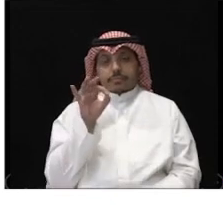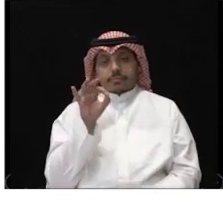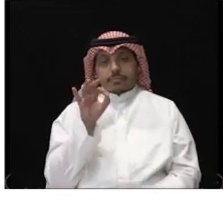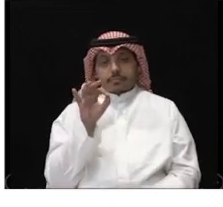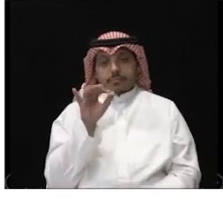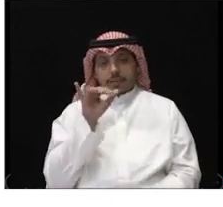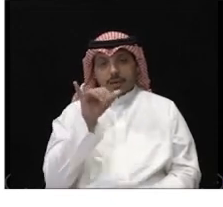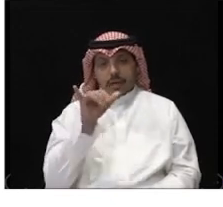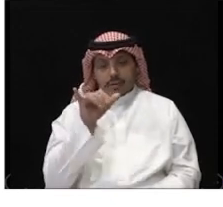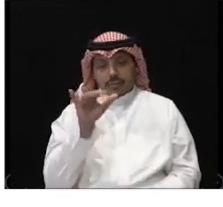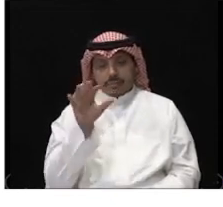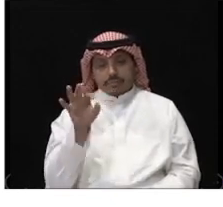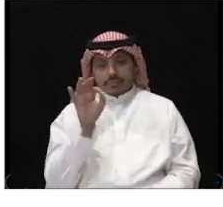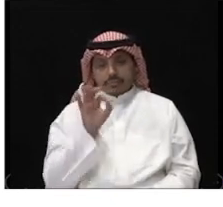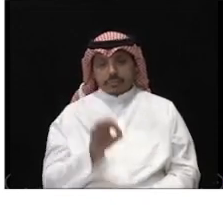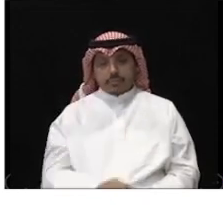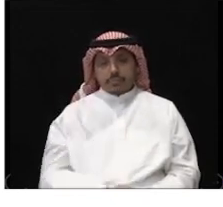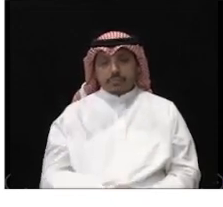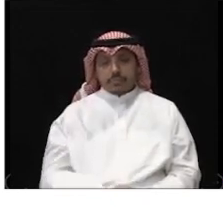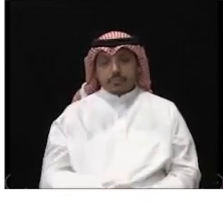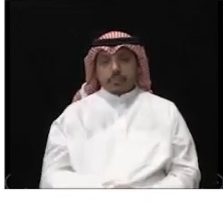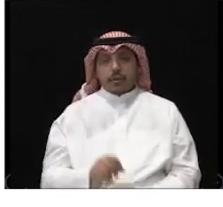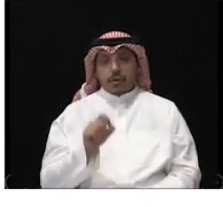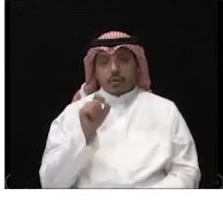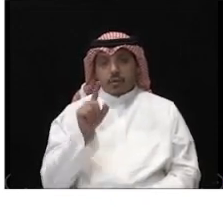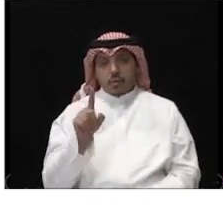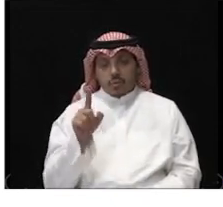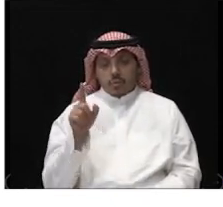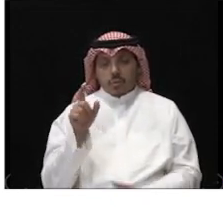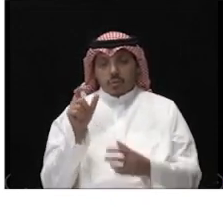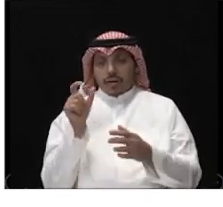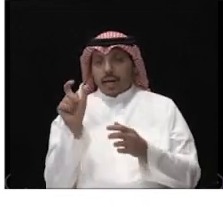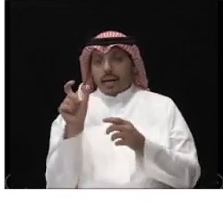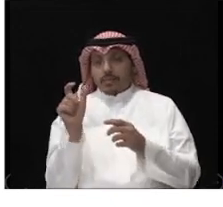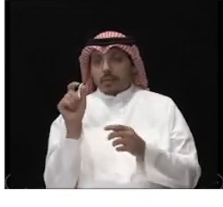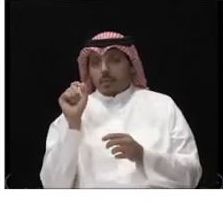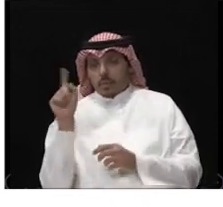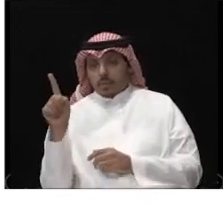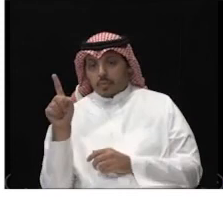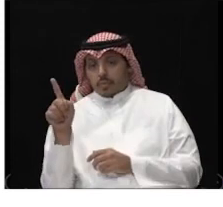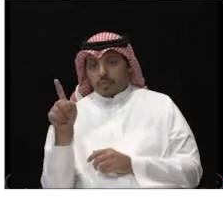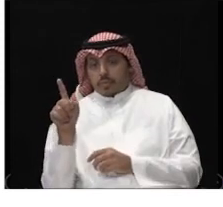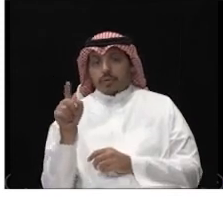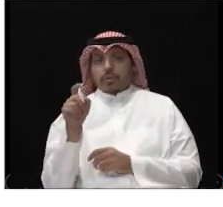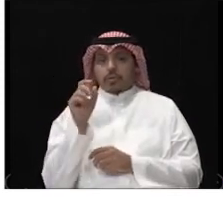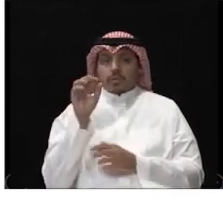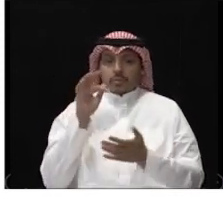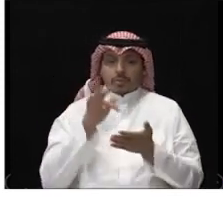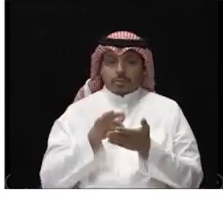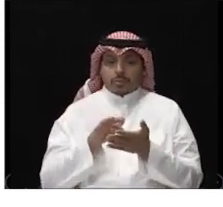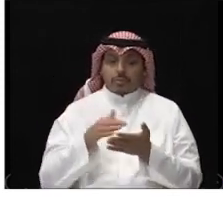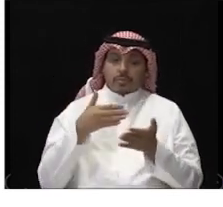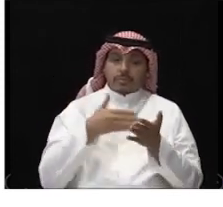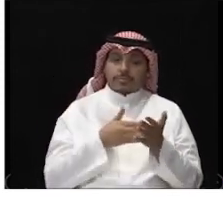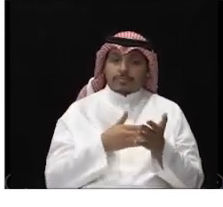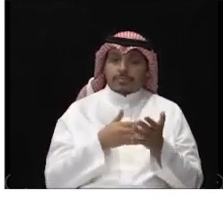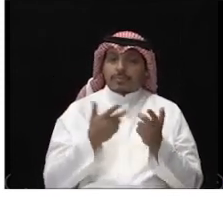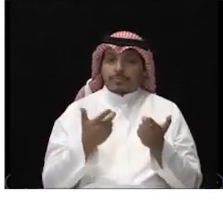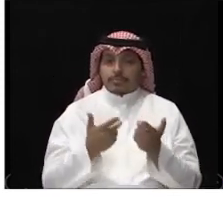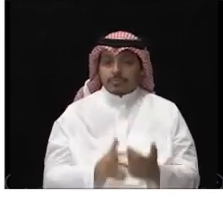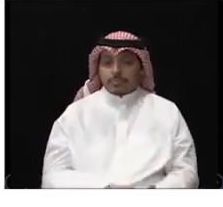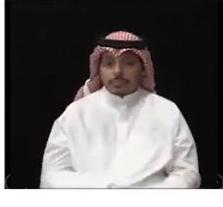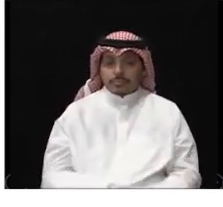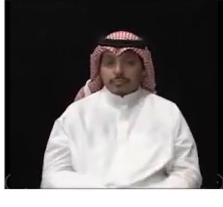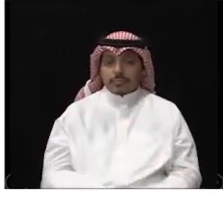هنا الياء في أول ولا وسط ولا آخر الكلمة؟ أحسنتم، في أول الكلمة، يو، وهنا